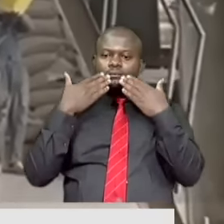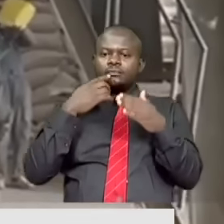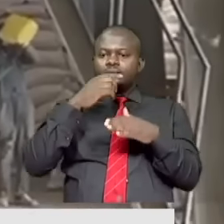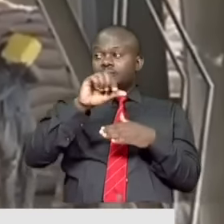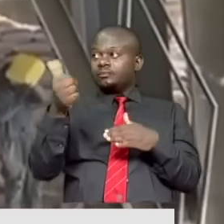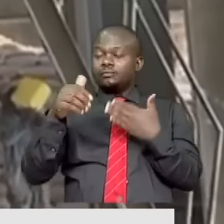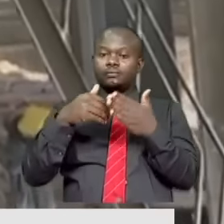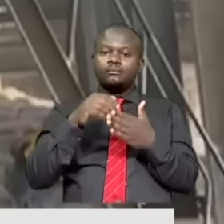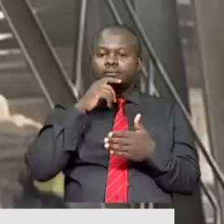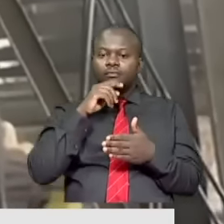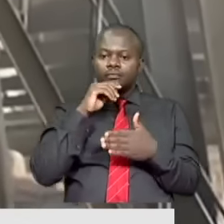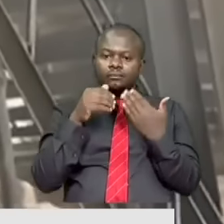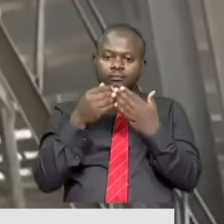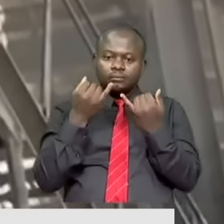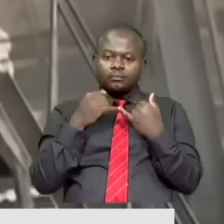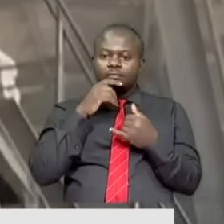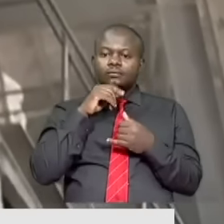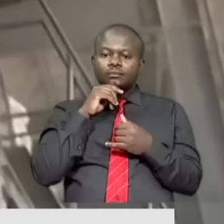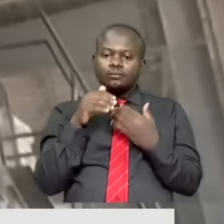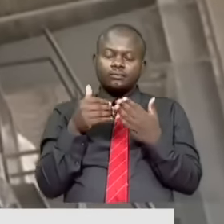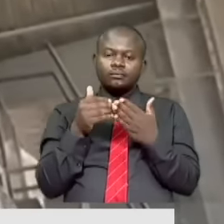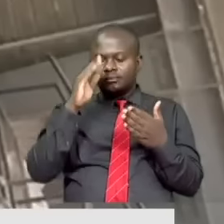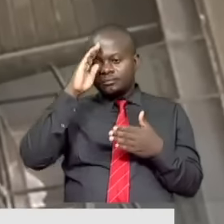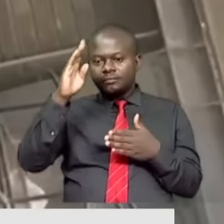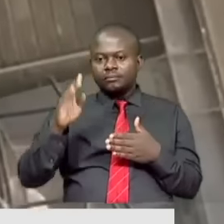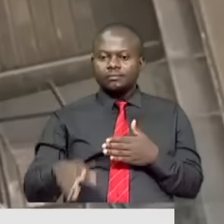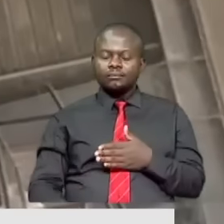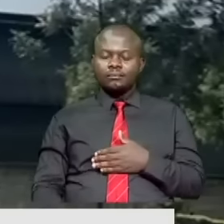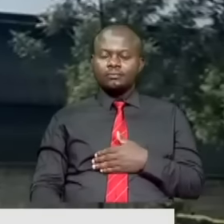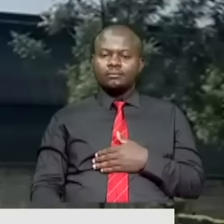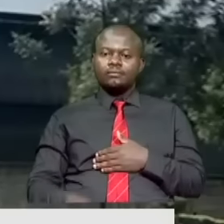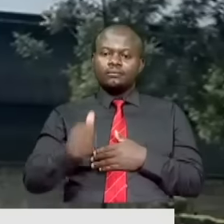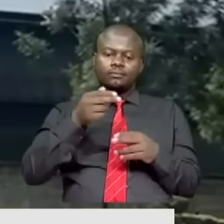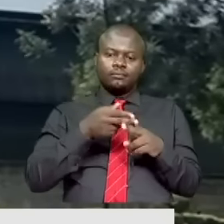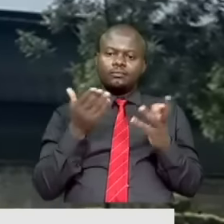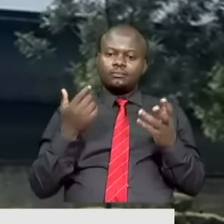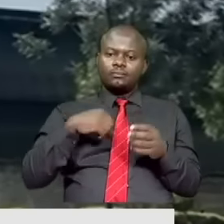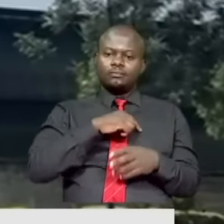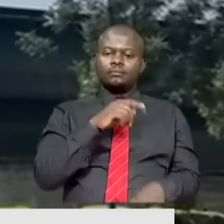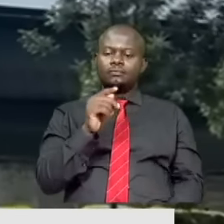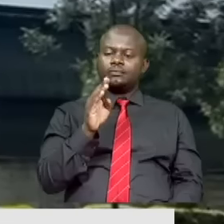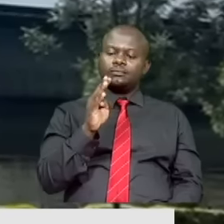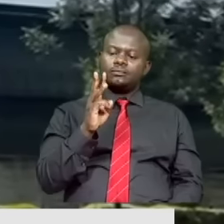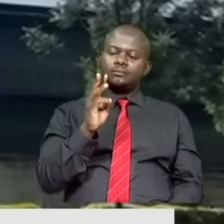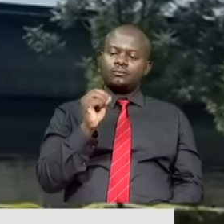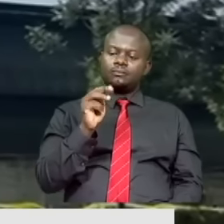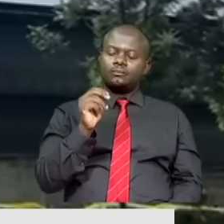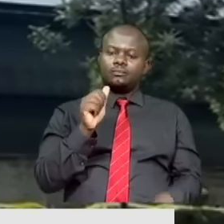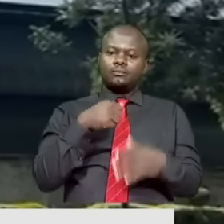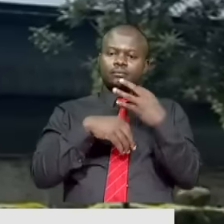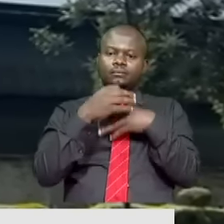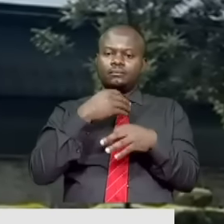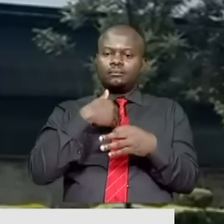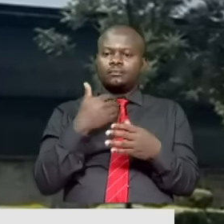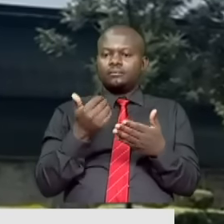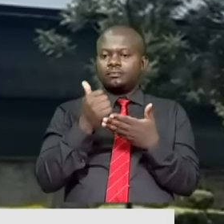wawe w'umusore ariko wambwiye ko ari umugabo. Mwiro neza. Mwiro mwebwe mwito bandi niko kubwa Imana Bawaze. Uruganda cyo rumariye